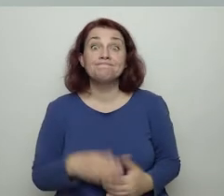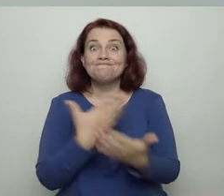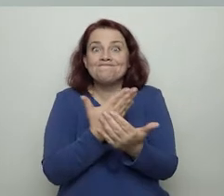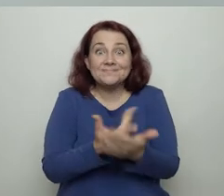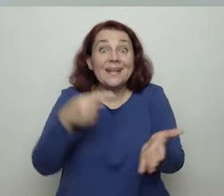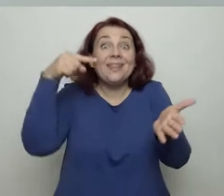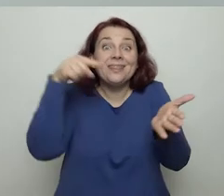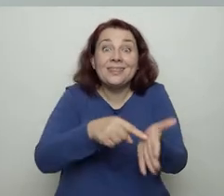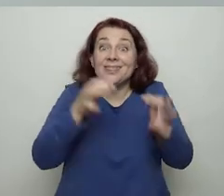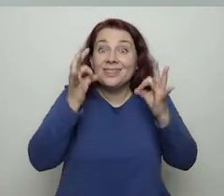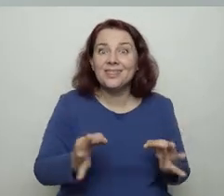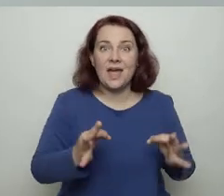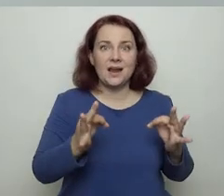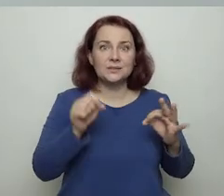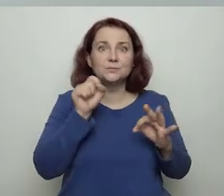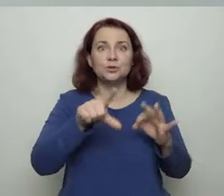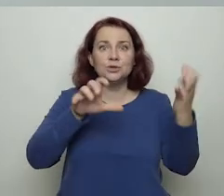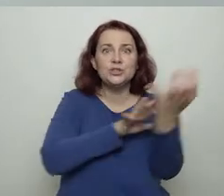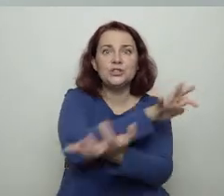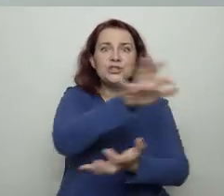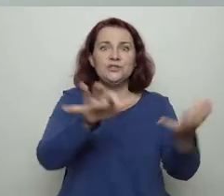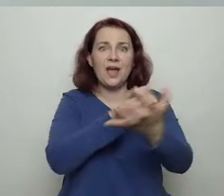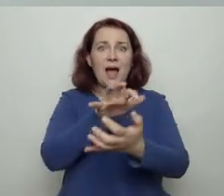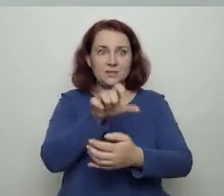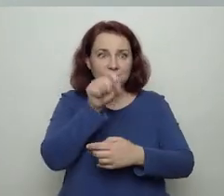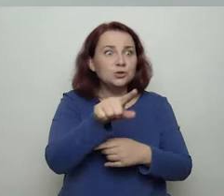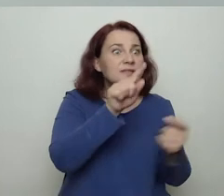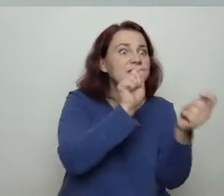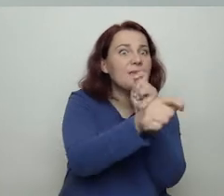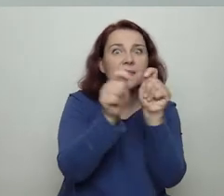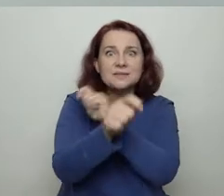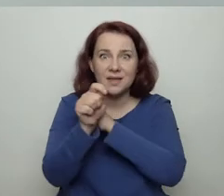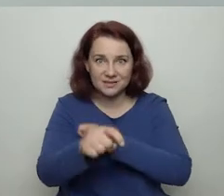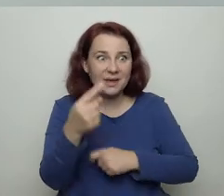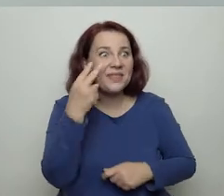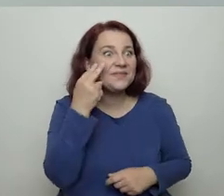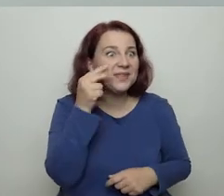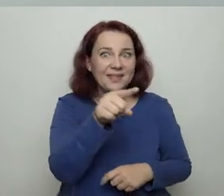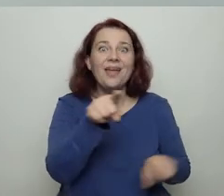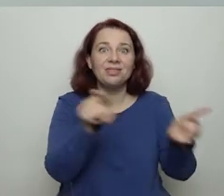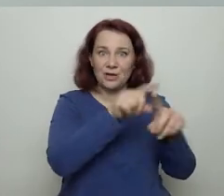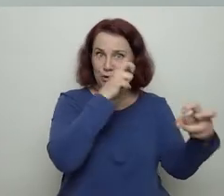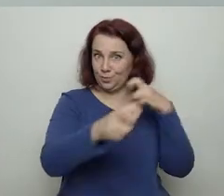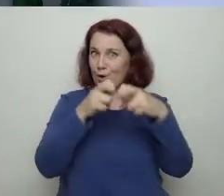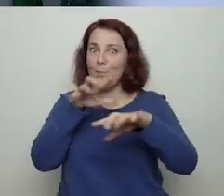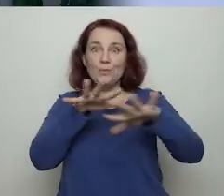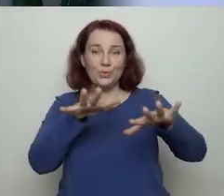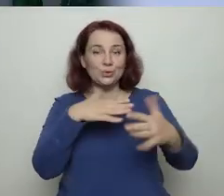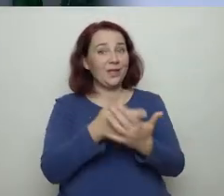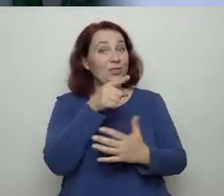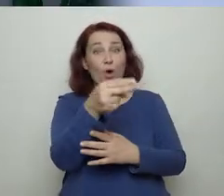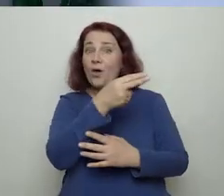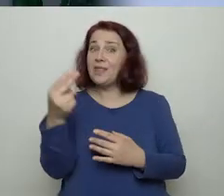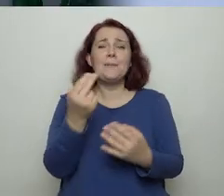tymbardziej Trans w świecie ogarniętym widocznymi zmianami i problemami ten